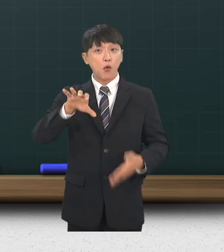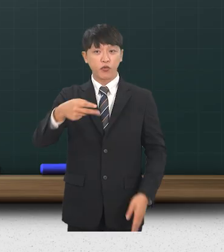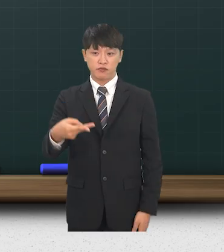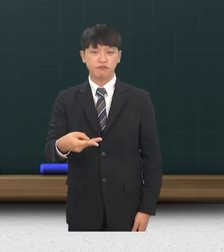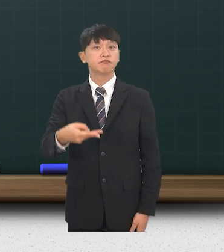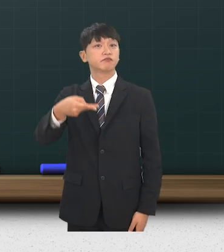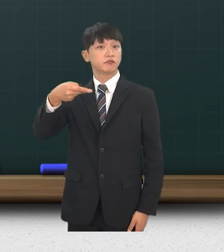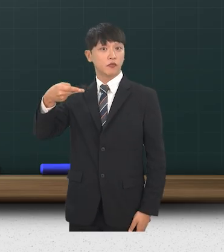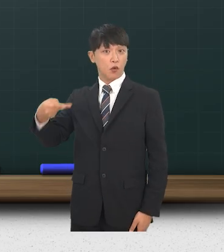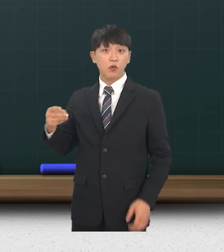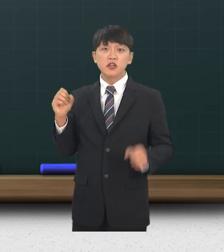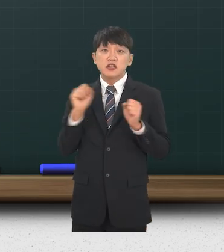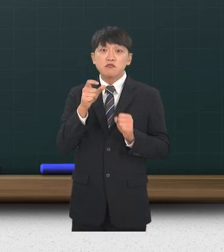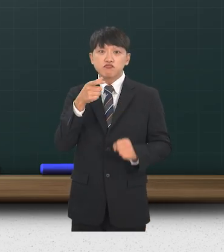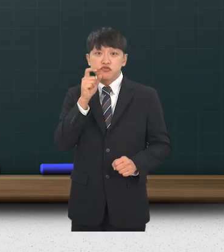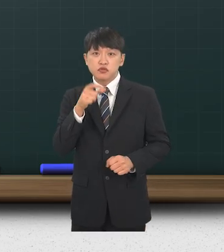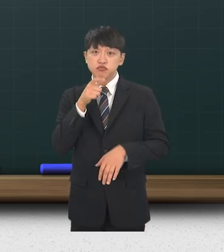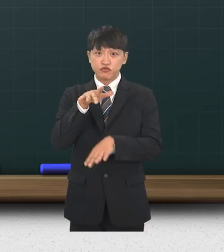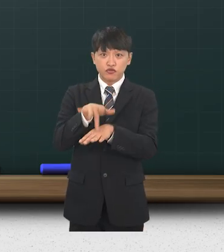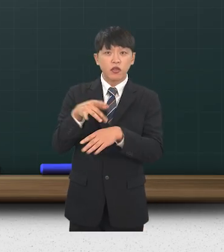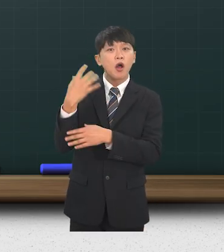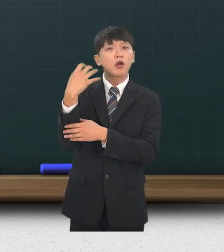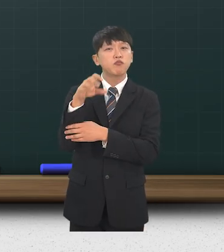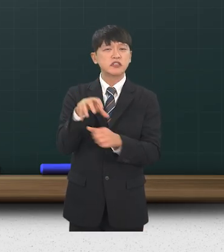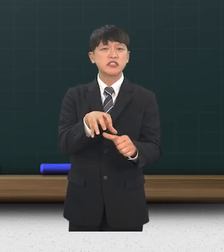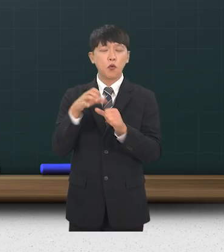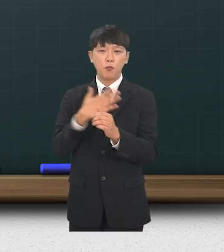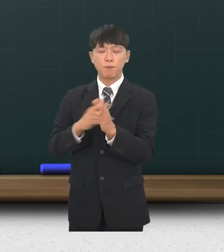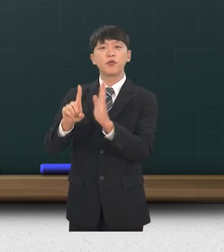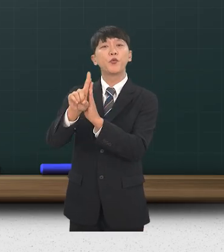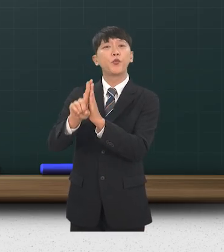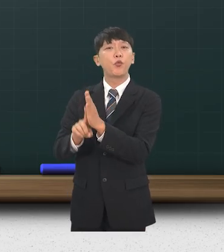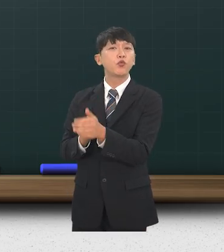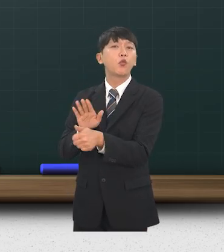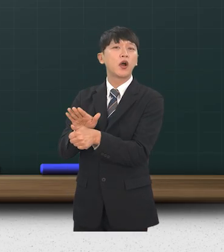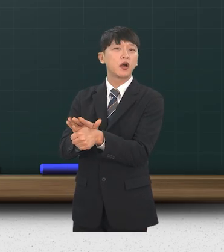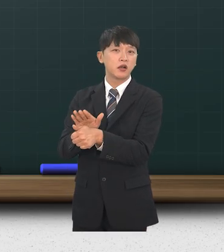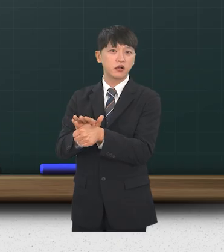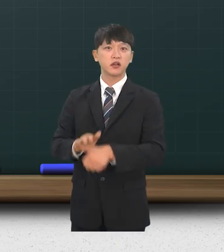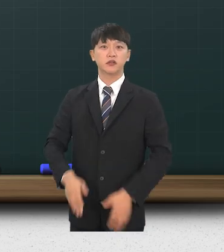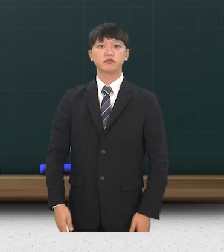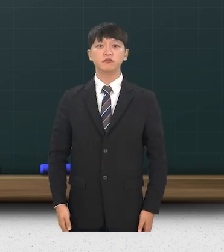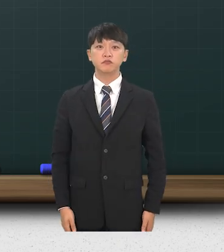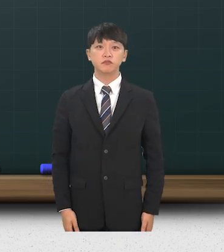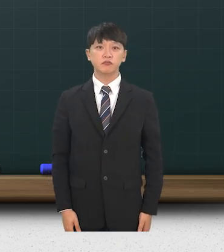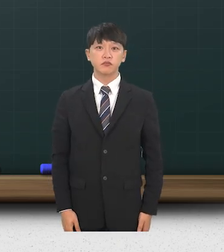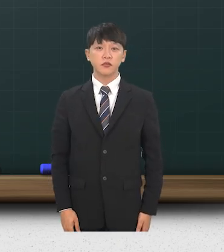후 차가운 물, 물수건, 선풍기를 이용하여 빠르게 체온을 낮춥니다.